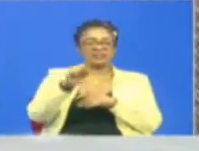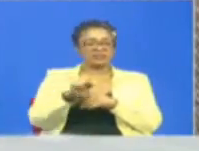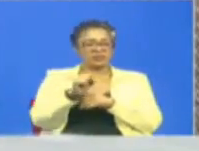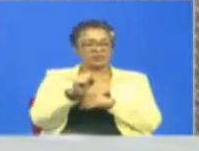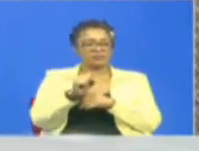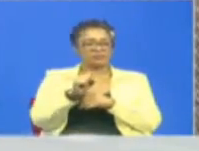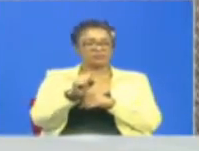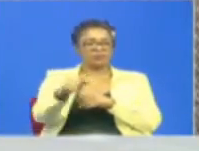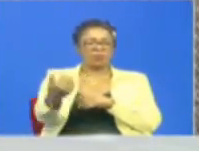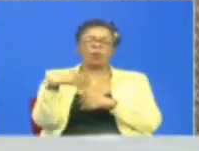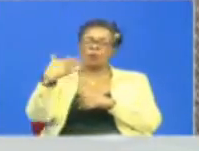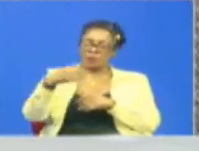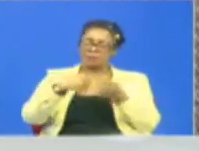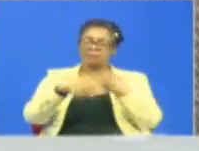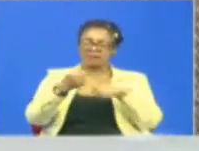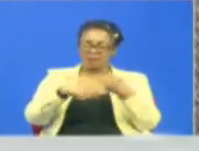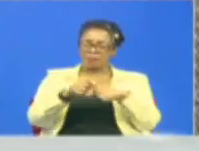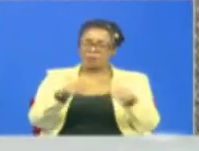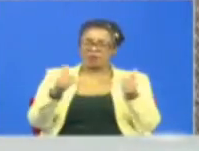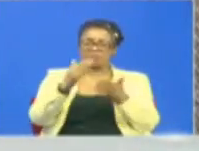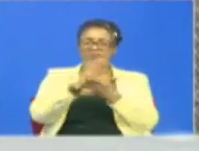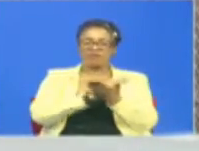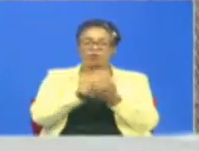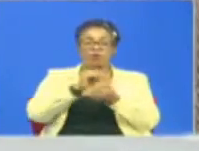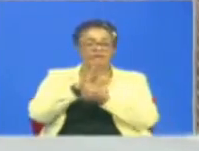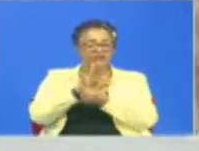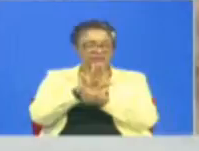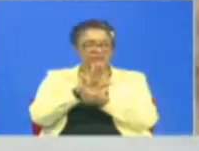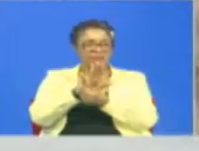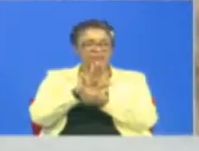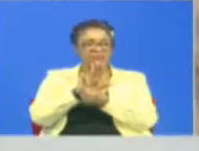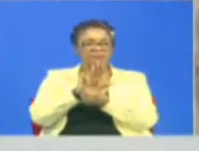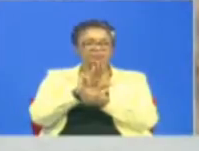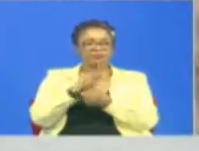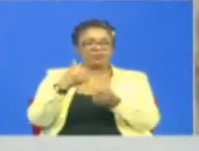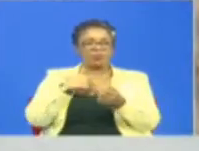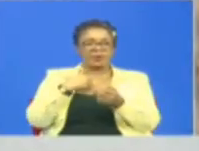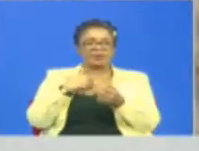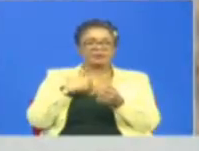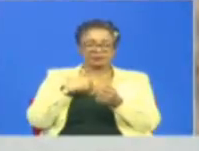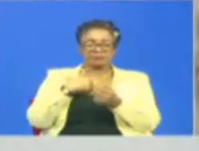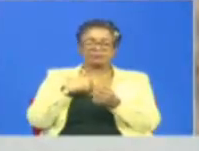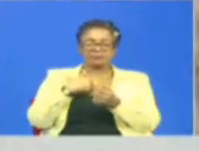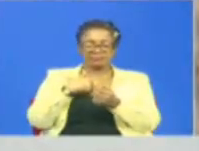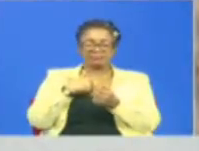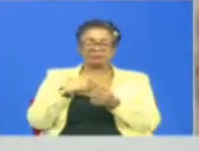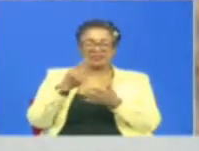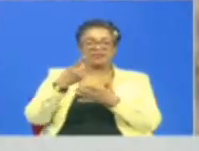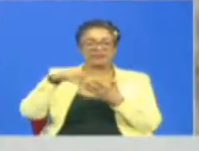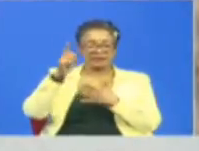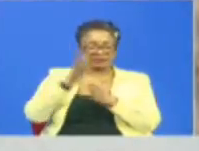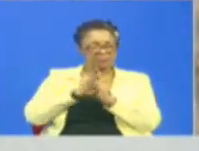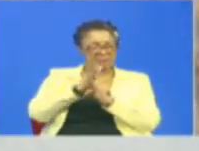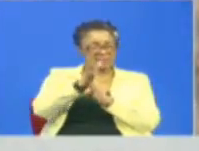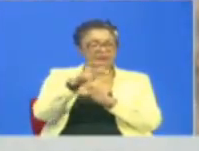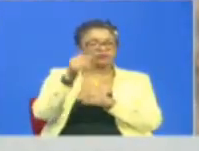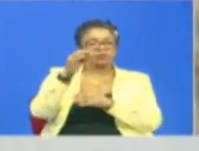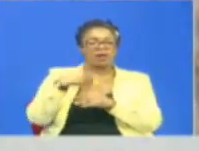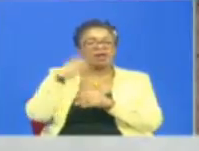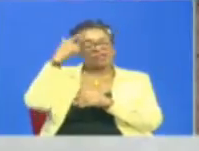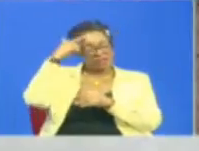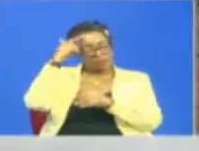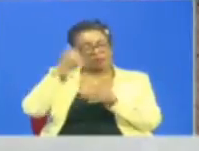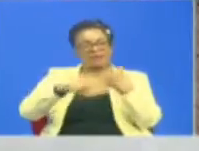Tumekuwa tukiperform poa before COVID-19 ikuja, tulikuwa the right path, so nadhani tulikuwa tunaendelea kufanya